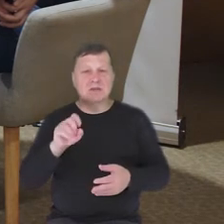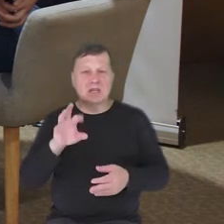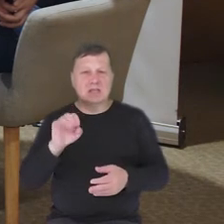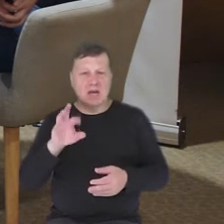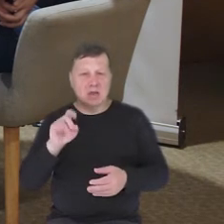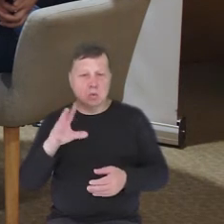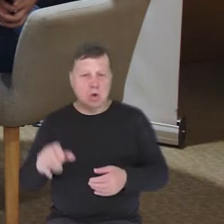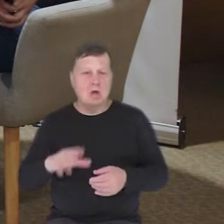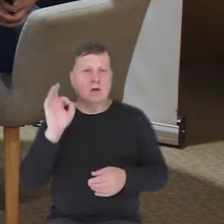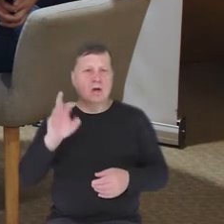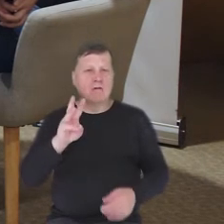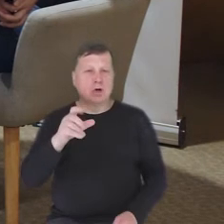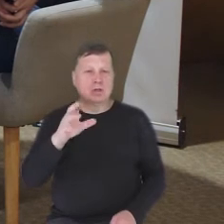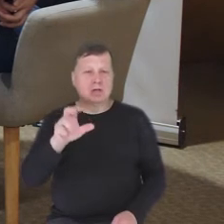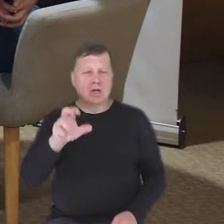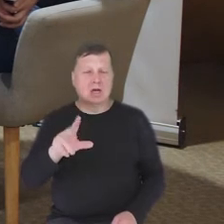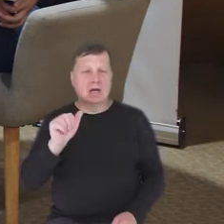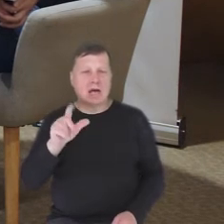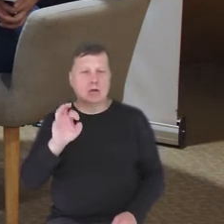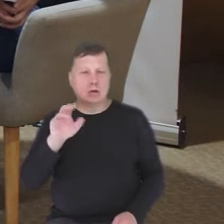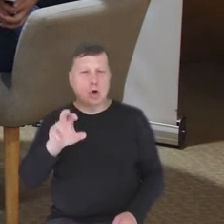literaturoznawcy Wojciecha Kajtocha. Także,